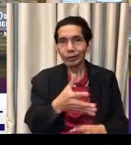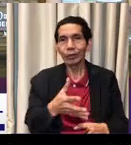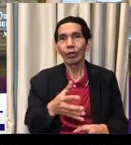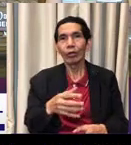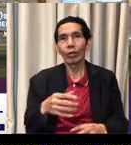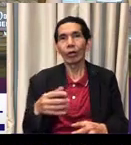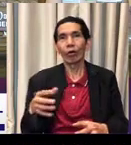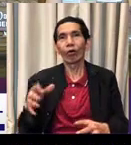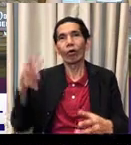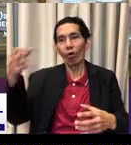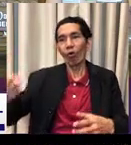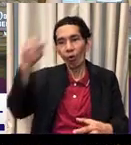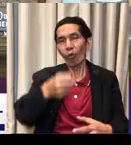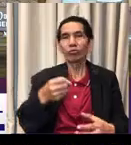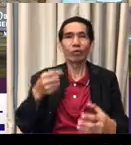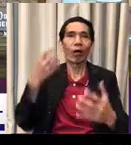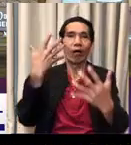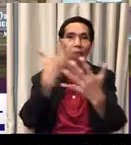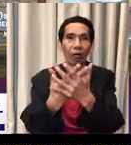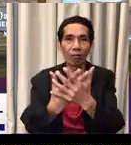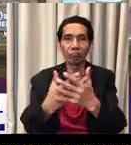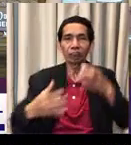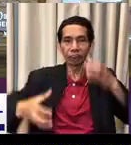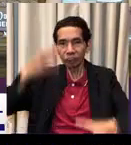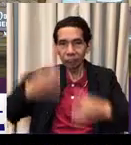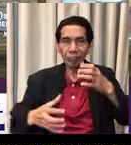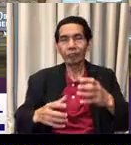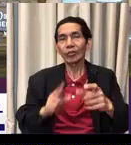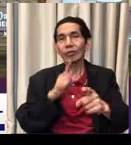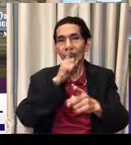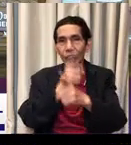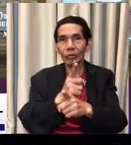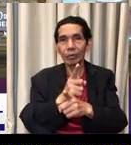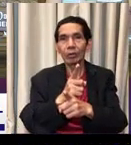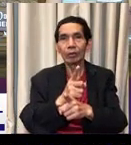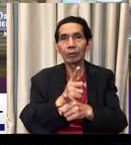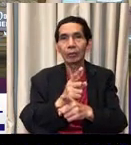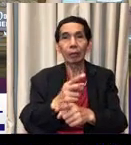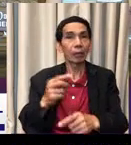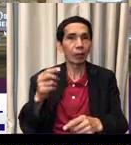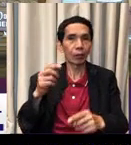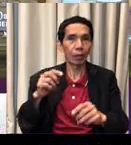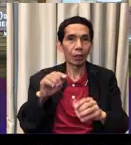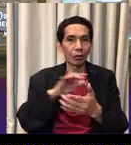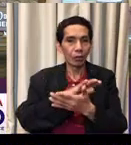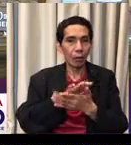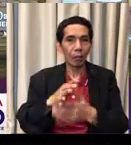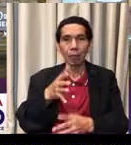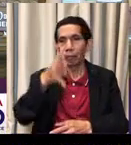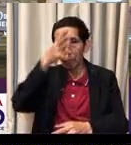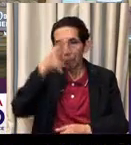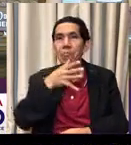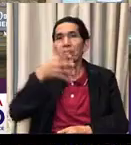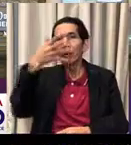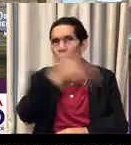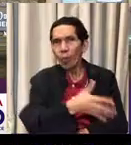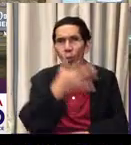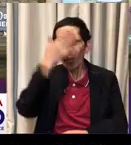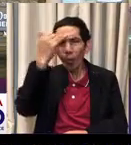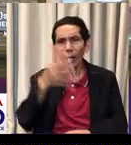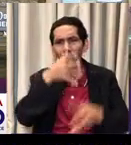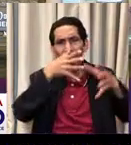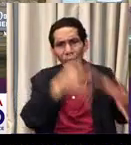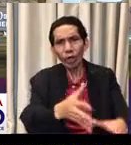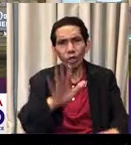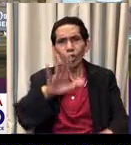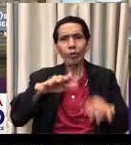hoyo. Kasi talagang ganun eh. Para magtino yung mga pabayang magulang. Bakit yun naman pababayaan